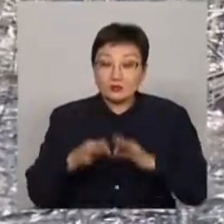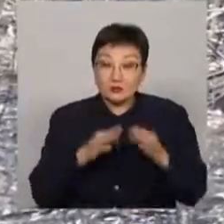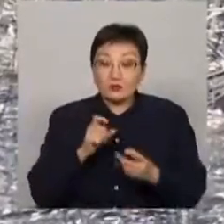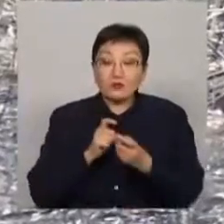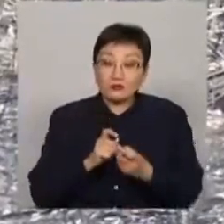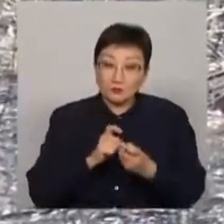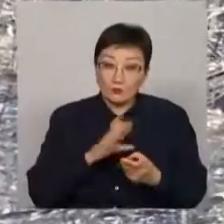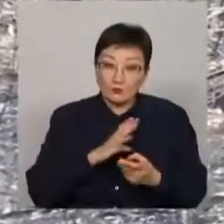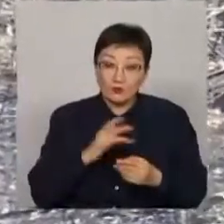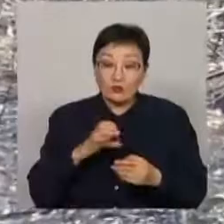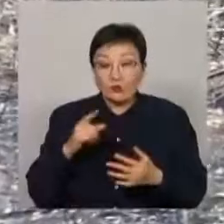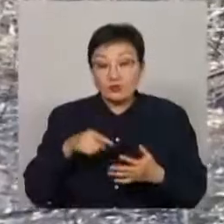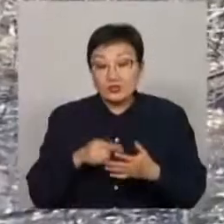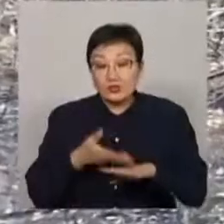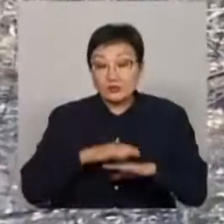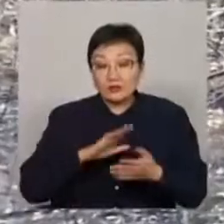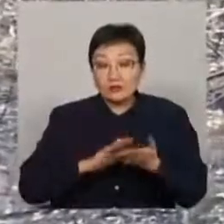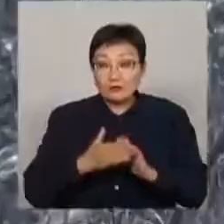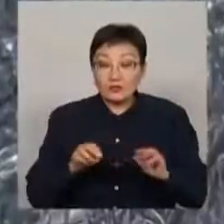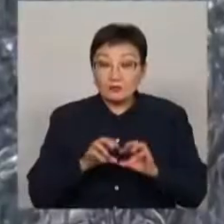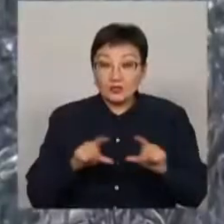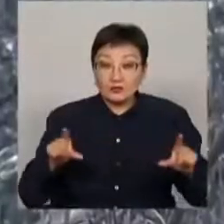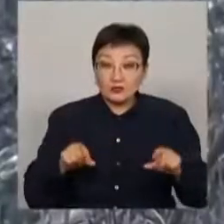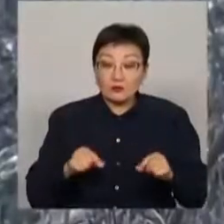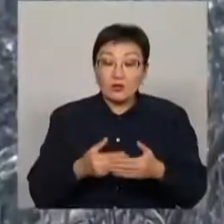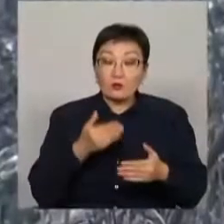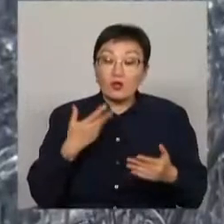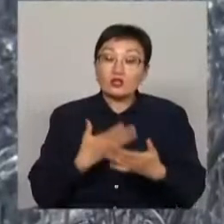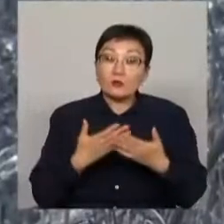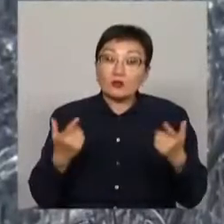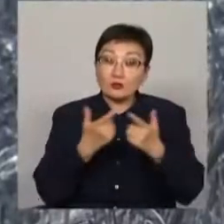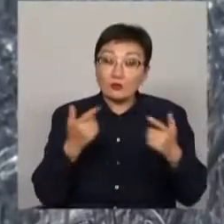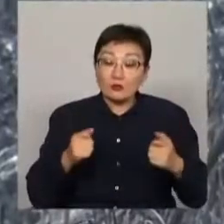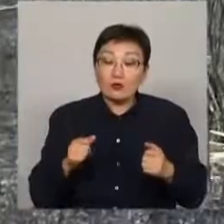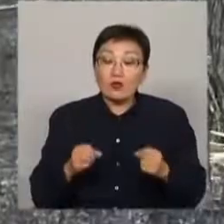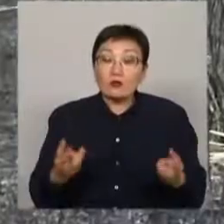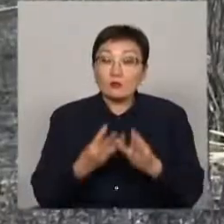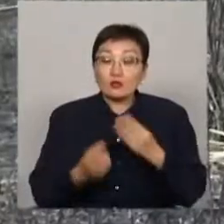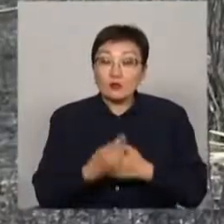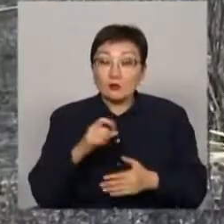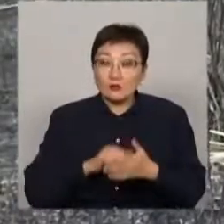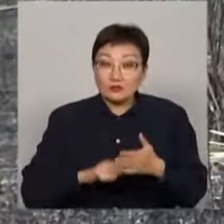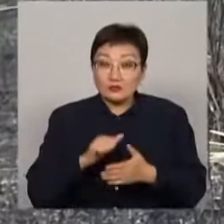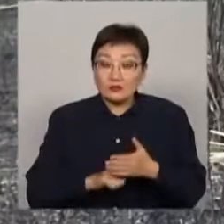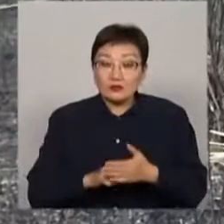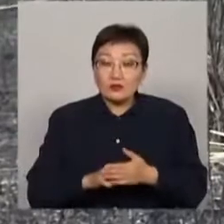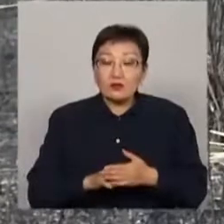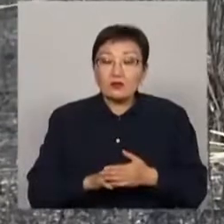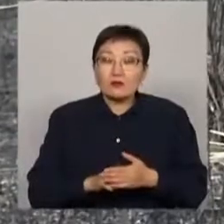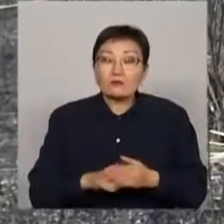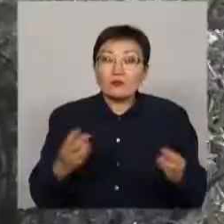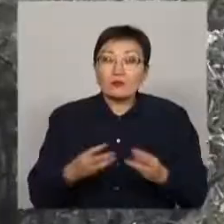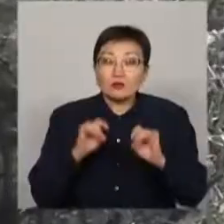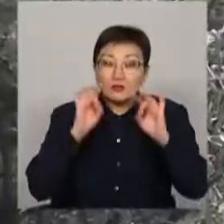арпалысқан. Нұрсұлтан қаласы төтенше жағдайлар департаментінің алдын ала болжамы бойынша өрттің тұтануына отты абайсыз қолдану